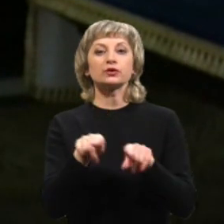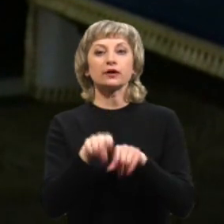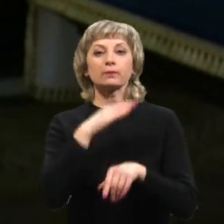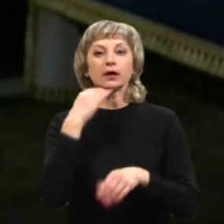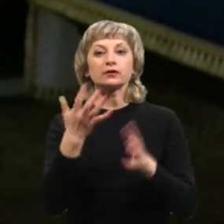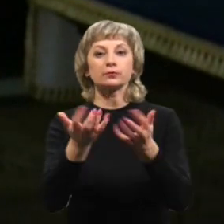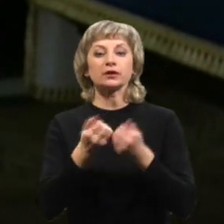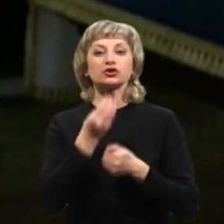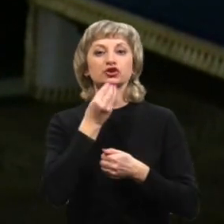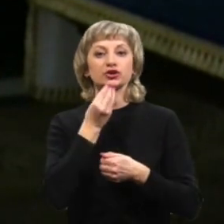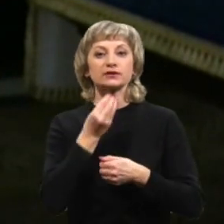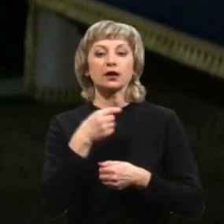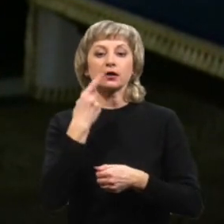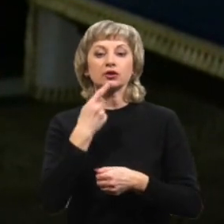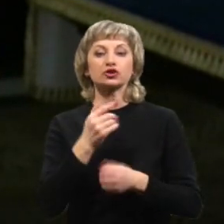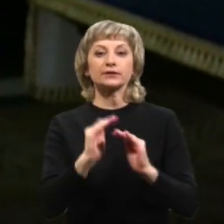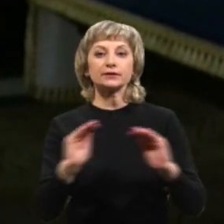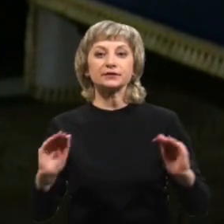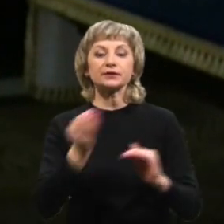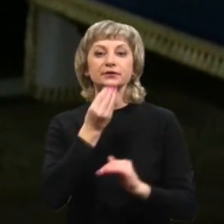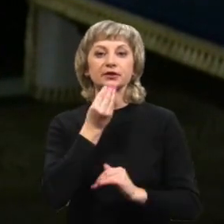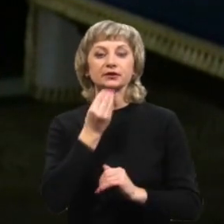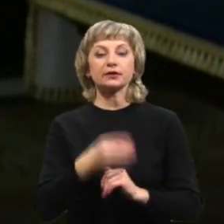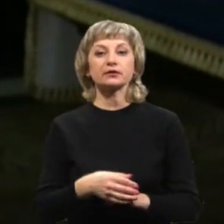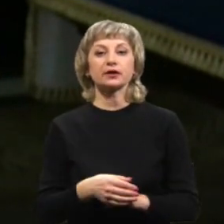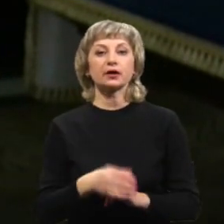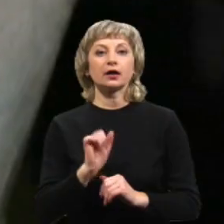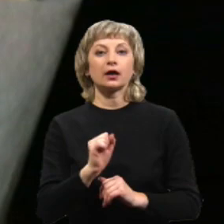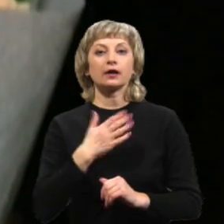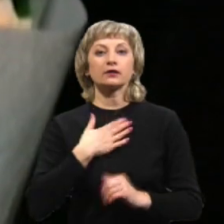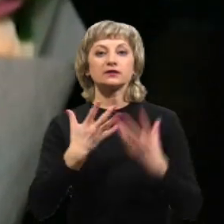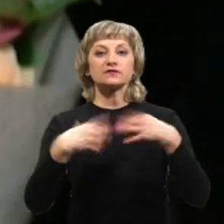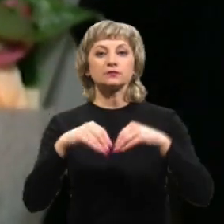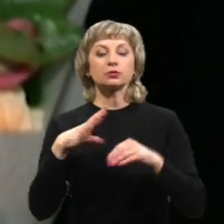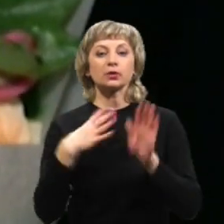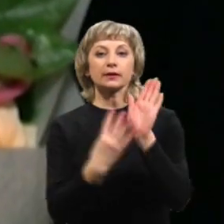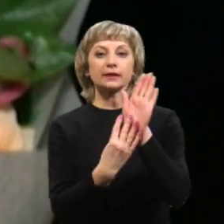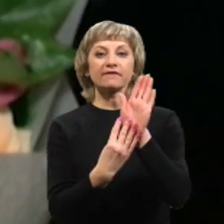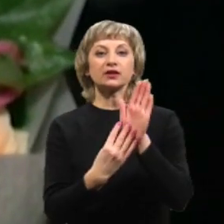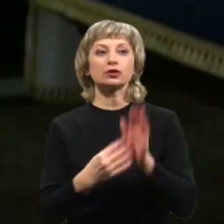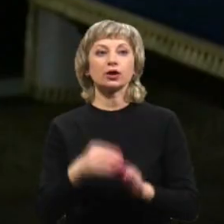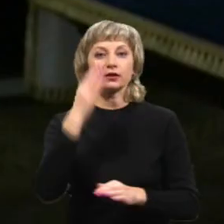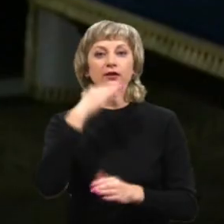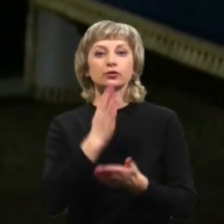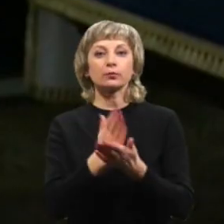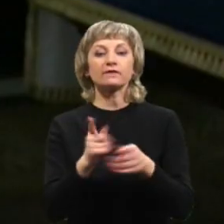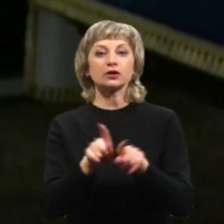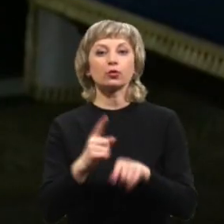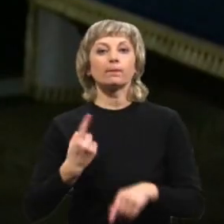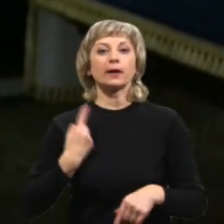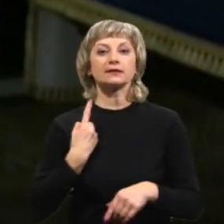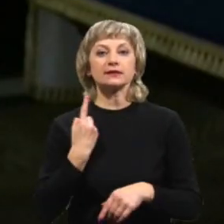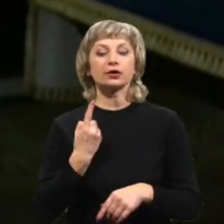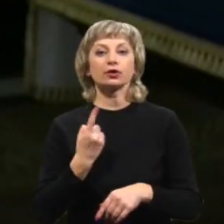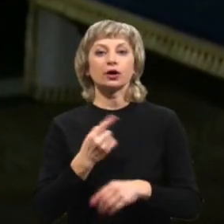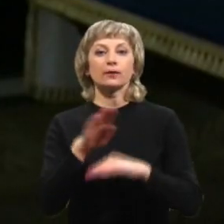береш їсти. А каже, бо діти їдять. А нас в сім'ї було 9. Тато мав таку майстерню, і під